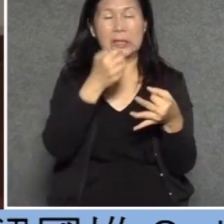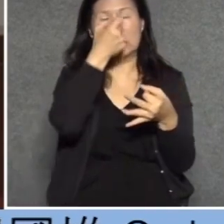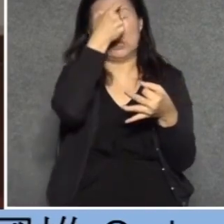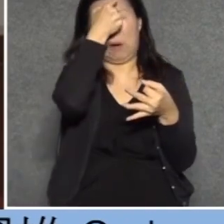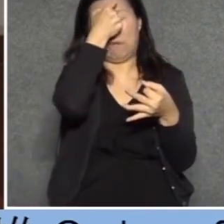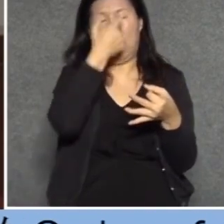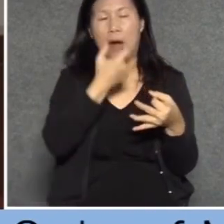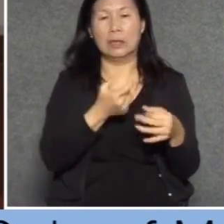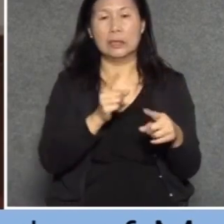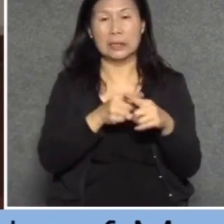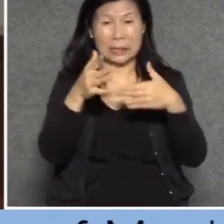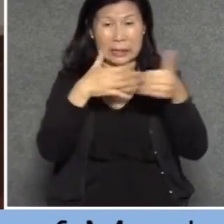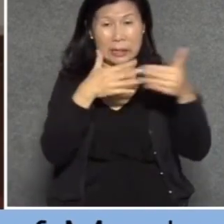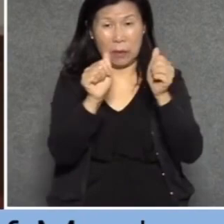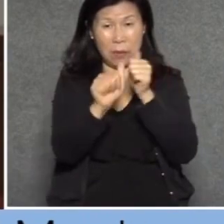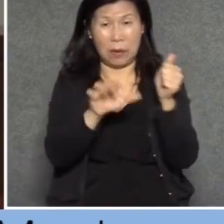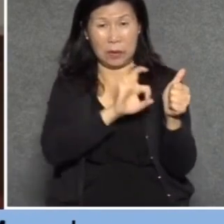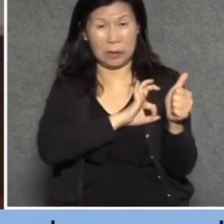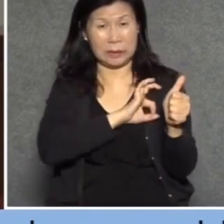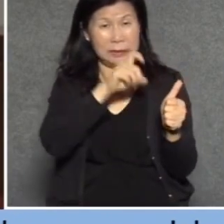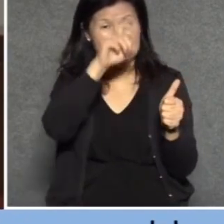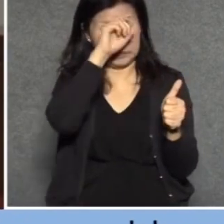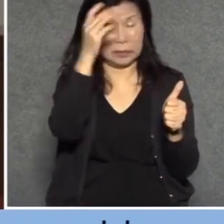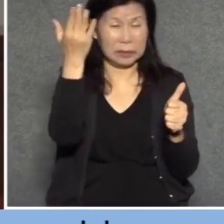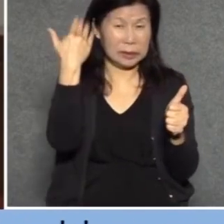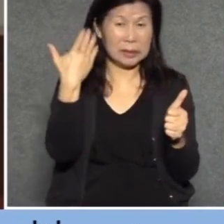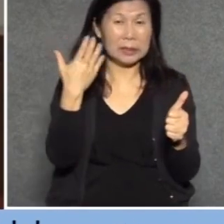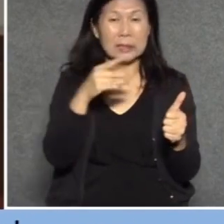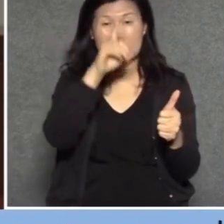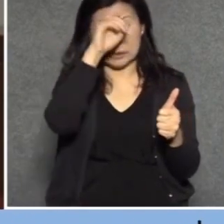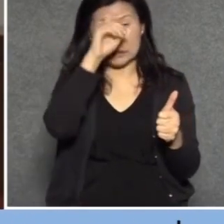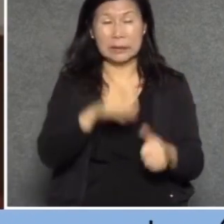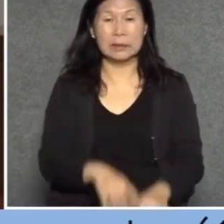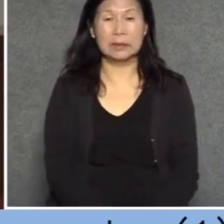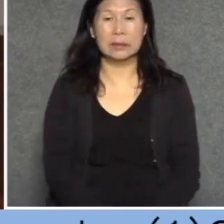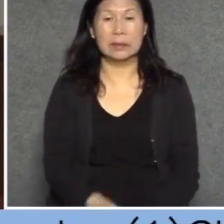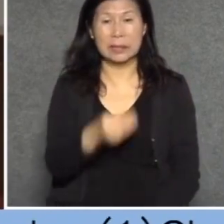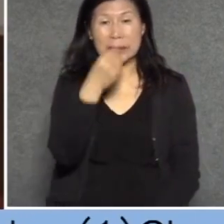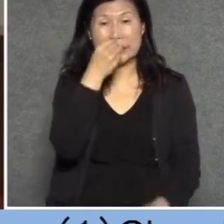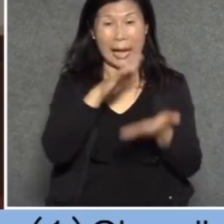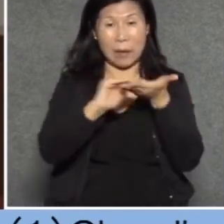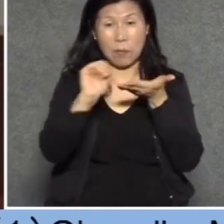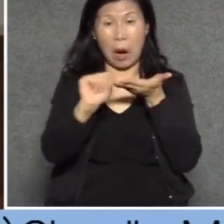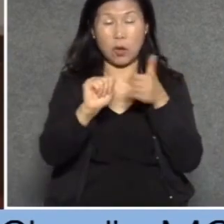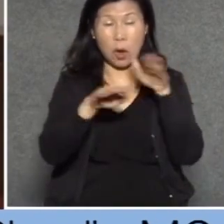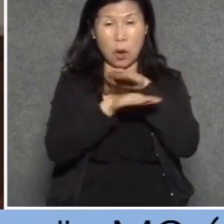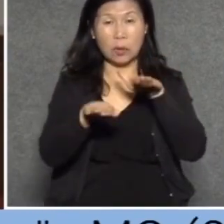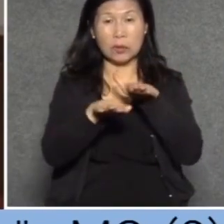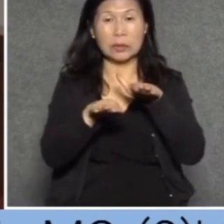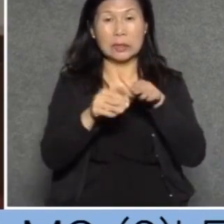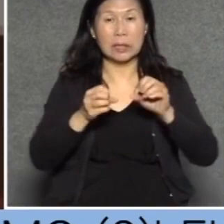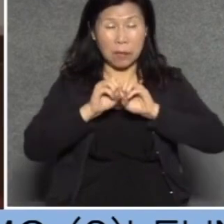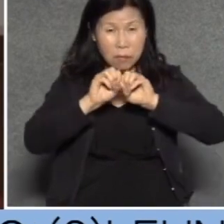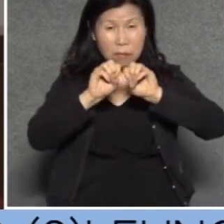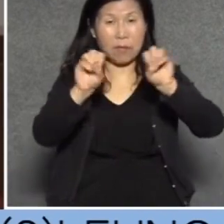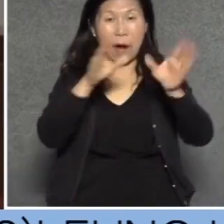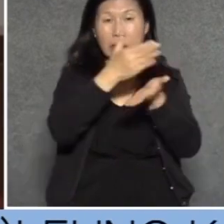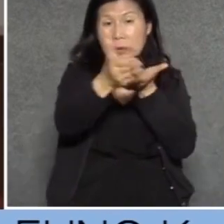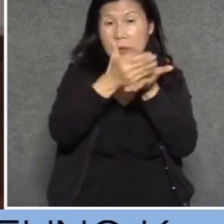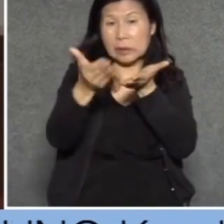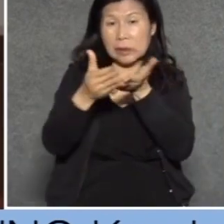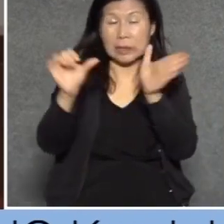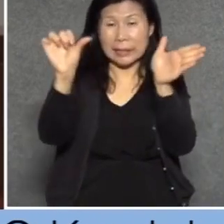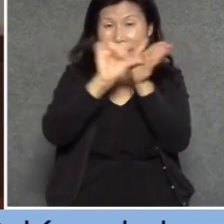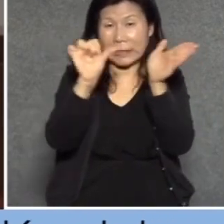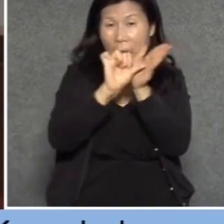一啲事務委員會裏面，我記得即係喺呢個食安嗰個事務委員會講到發放一啲即係特惠